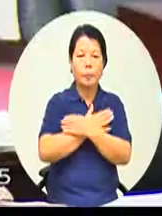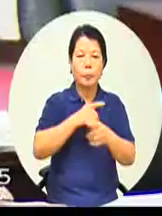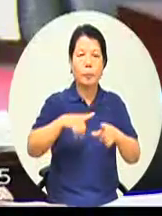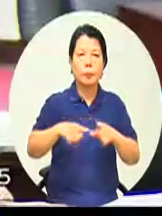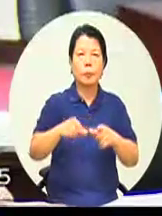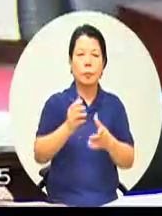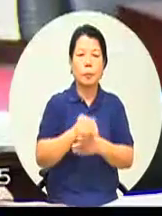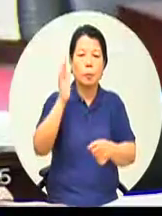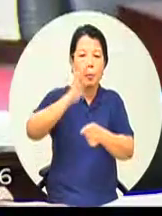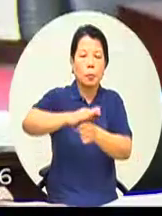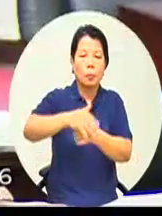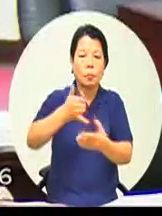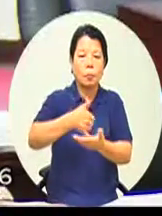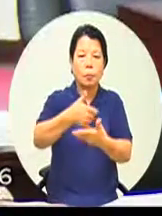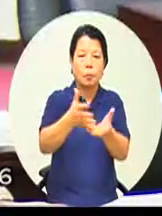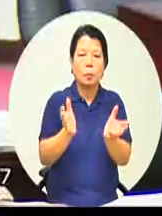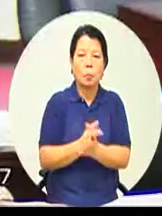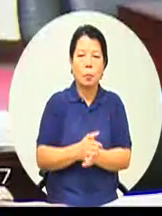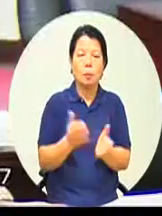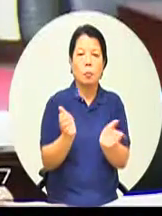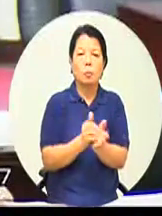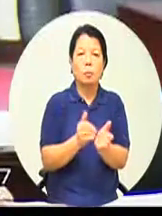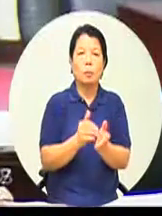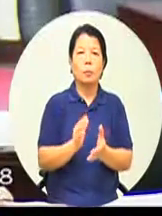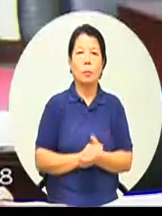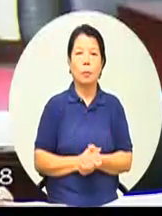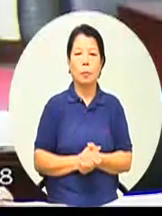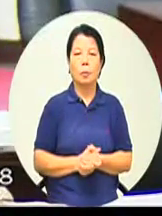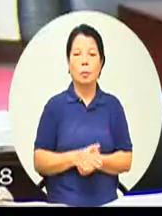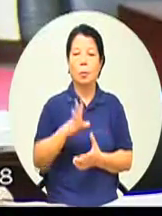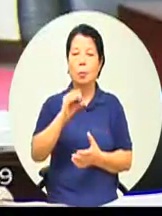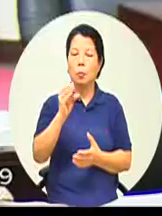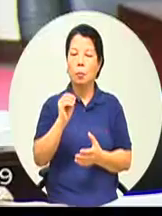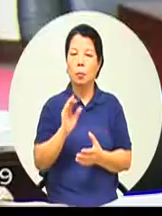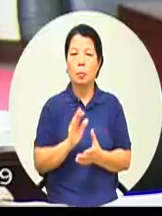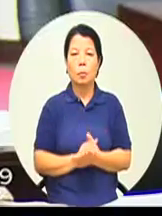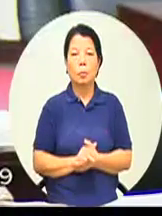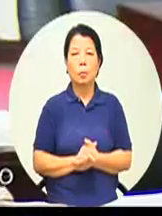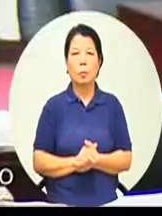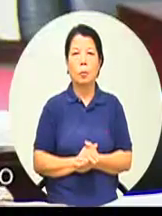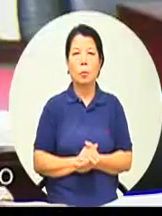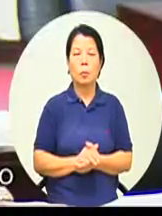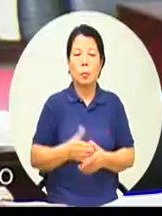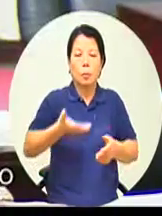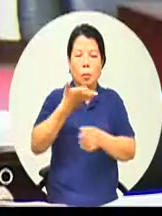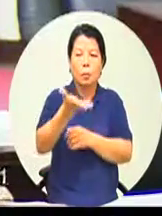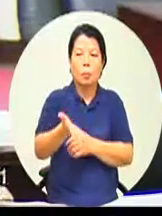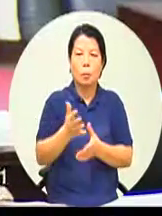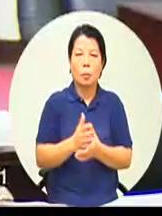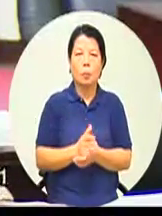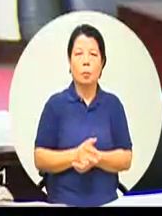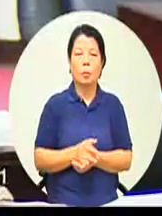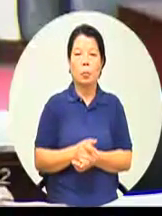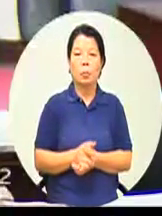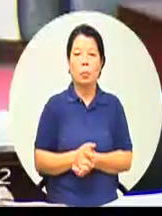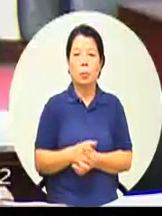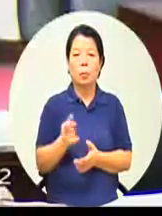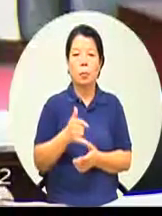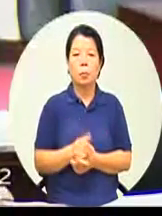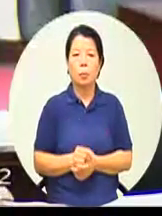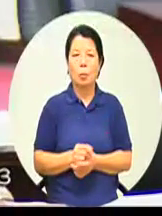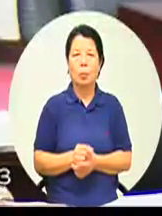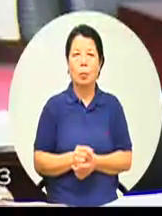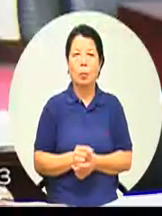了补足弱势家庭的这个额度之外，有没有多余的额度可以给不再弱势但